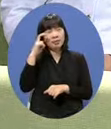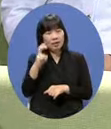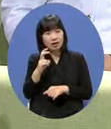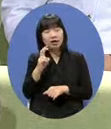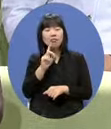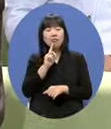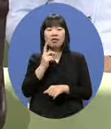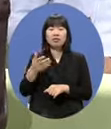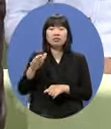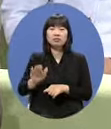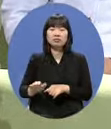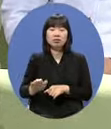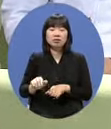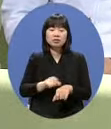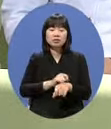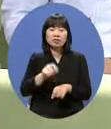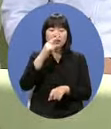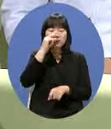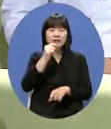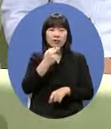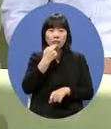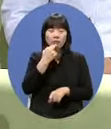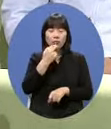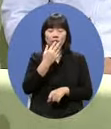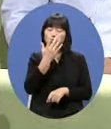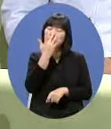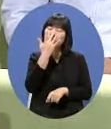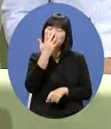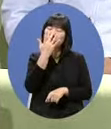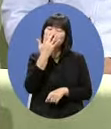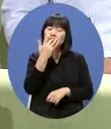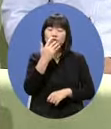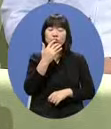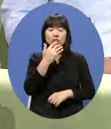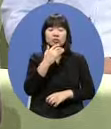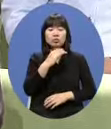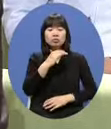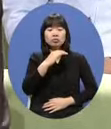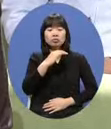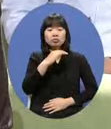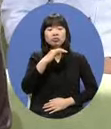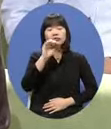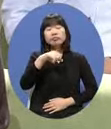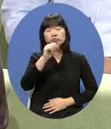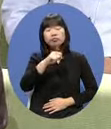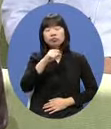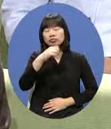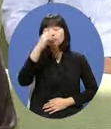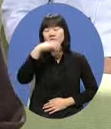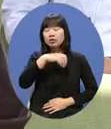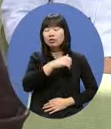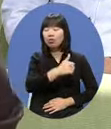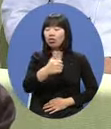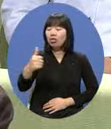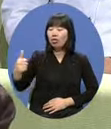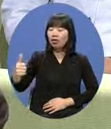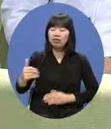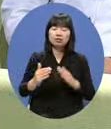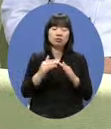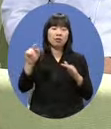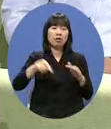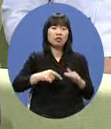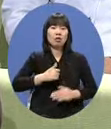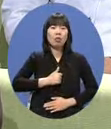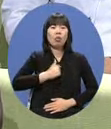주겠지만 별로 이렇게 민감하지 않거나 무심 하면은 어 그냥 이렇 그냥 무심하게 지나가 버리게 되면 얘는 또 집에 와서 막